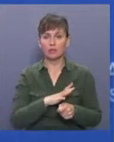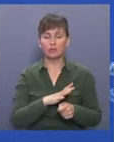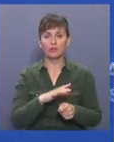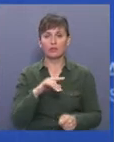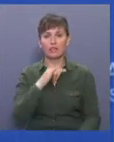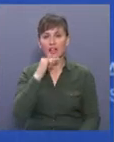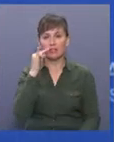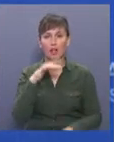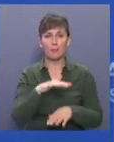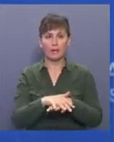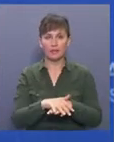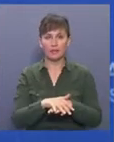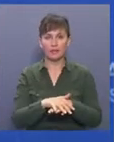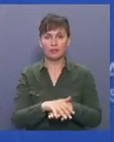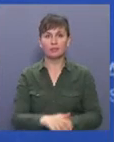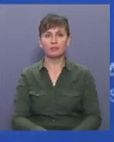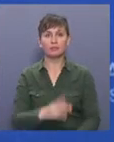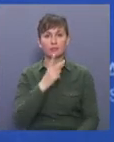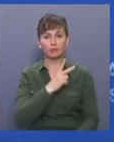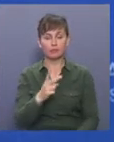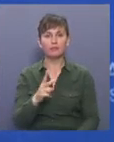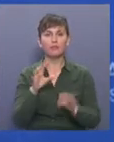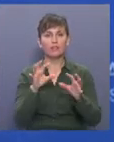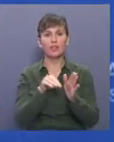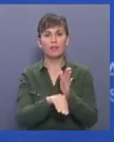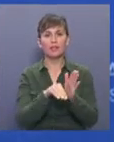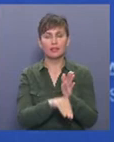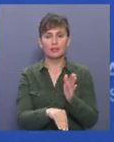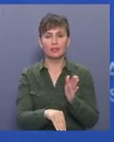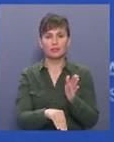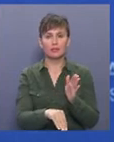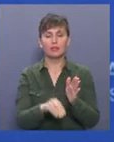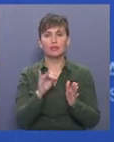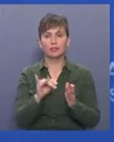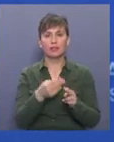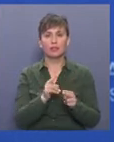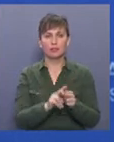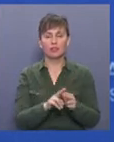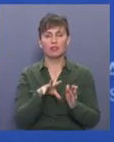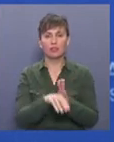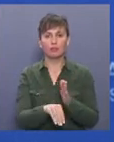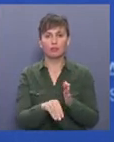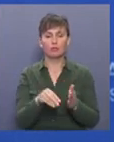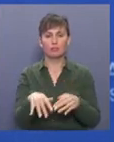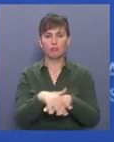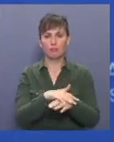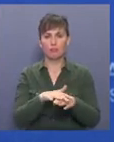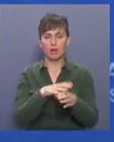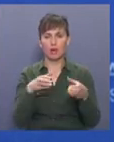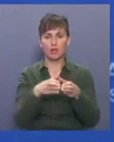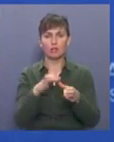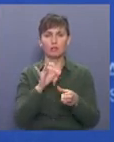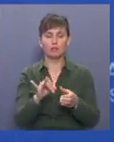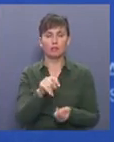Казинвестбанк в виде обусловленного депозита, они, естественно, войдут в ликвидационную массу. И в